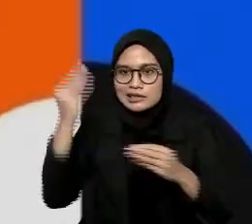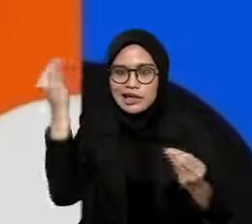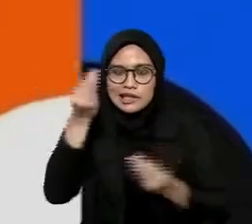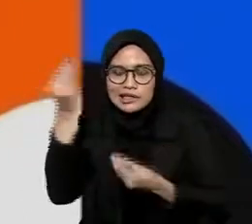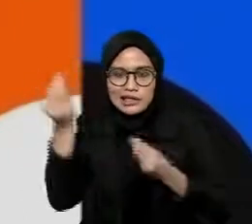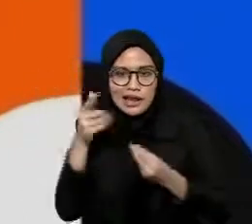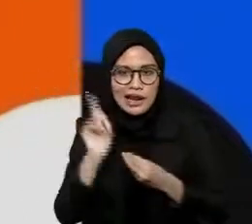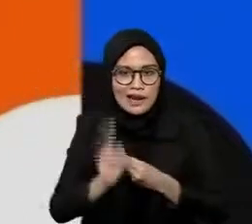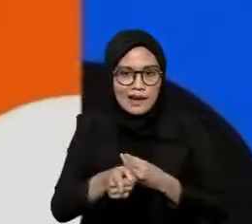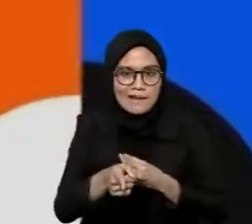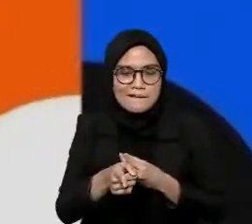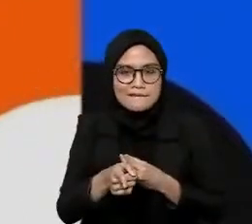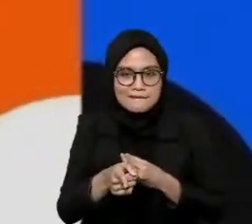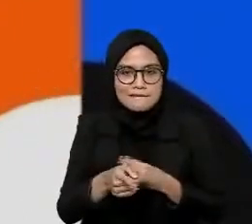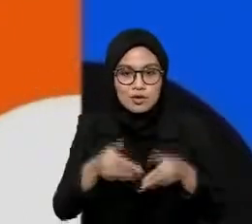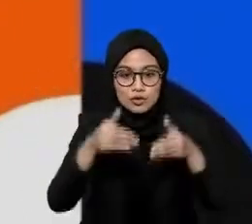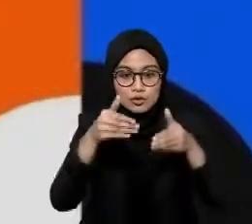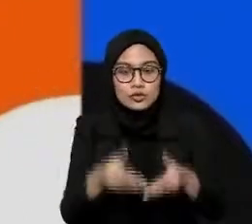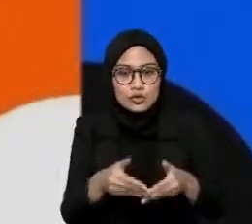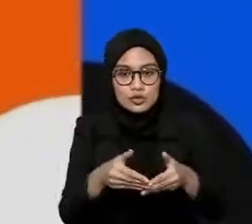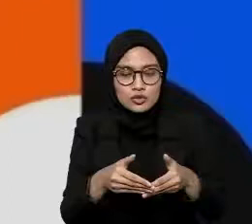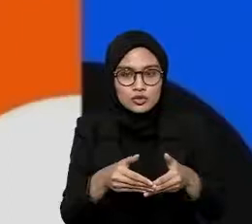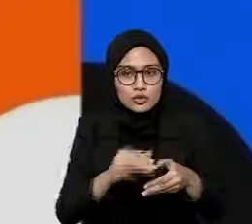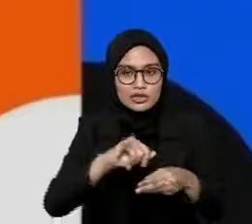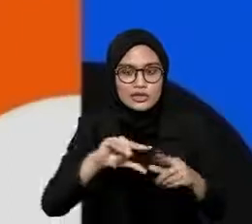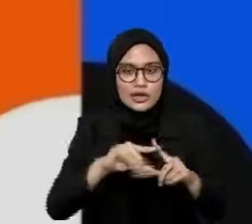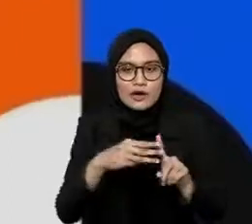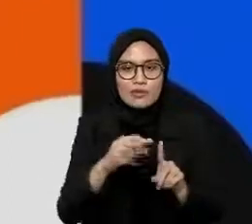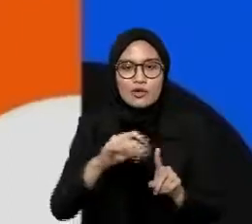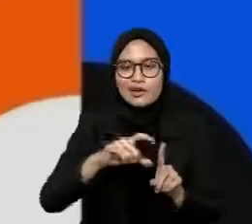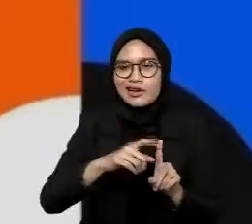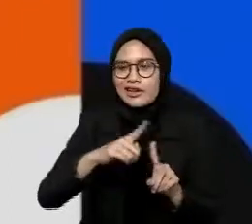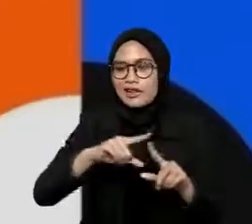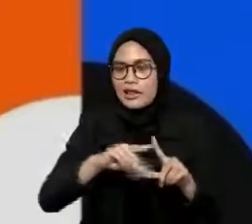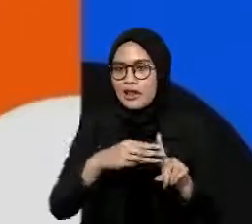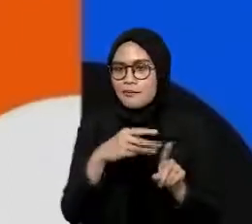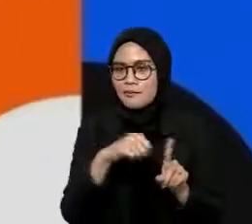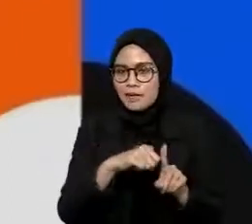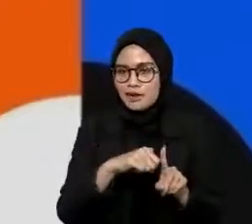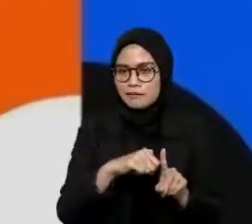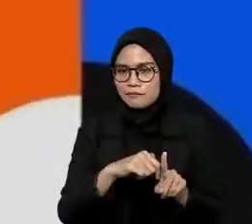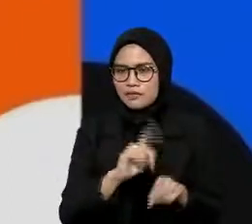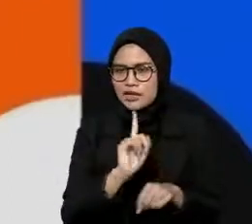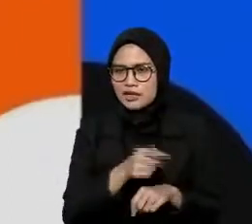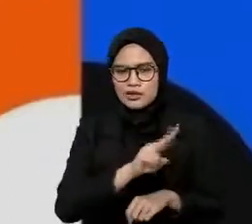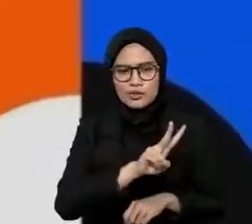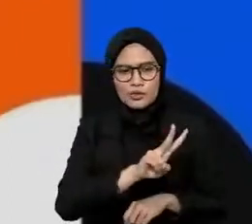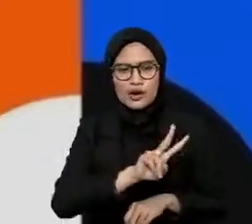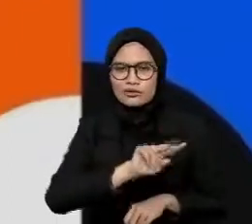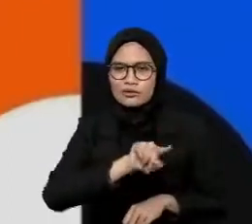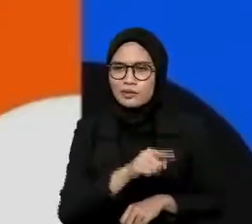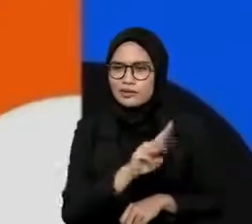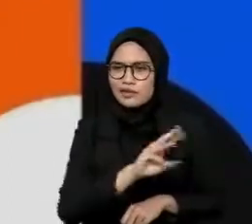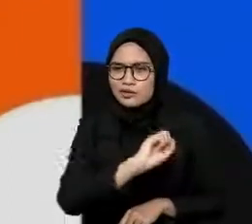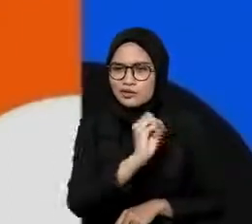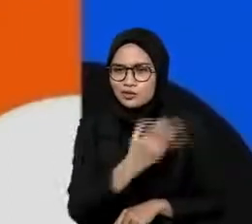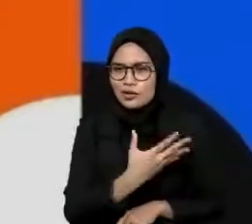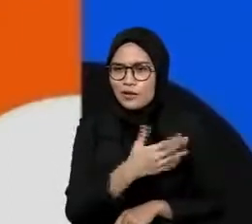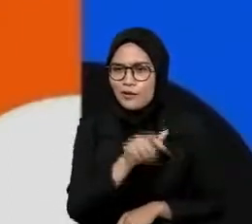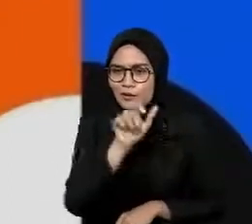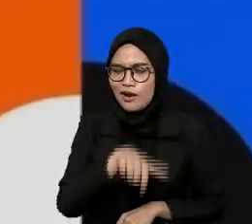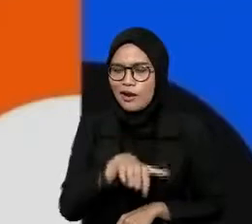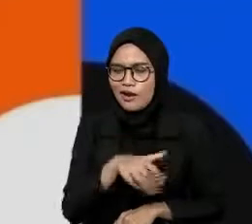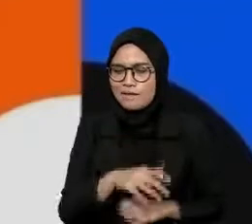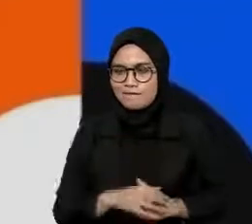perjalanan. Khusus untuk Jabodetabek, potensinya sebesar 7% atau sekitar 2,3 juta orang.